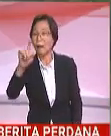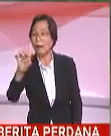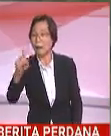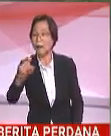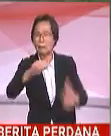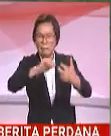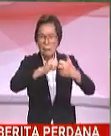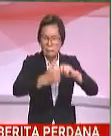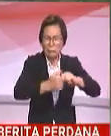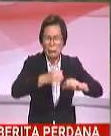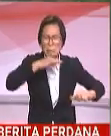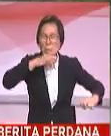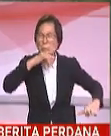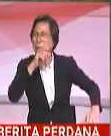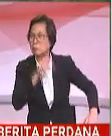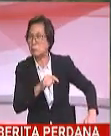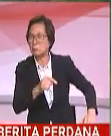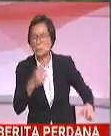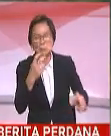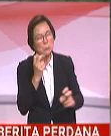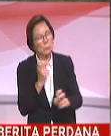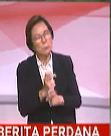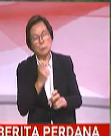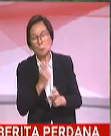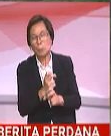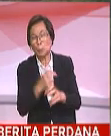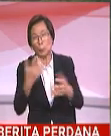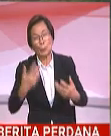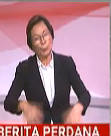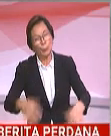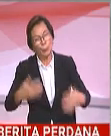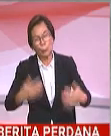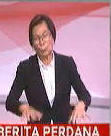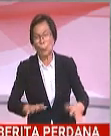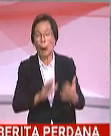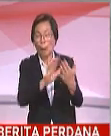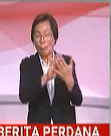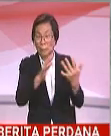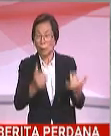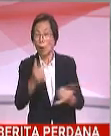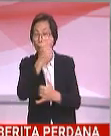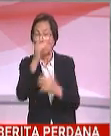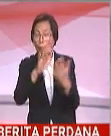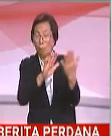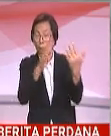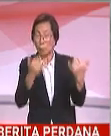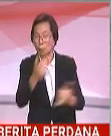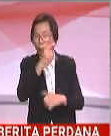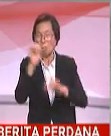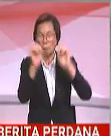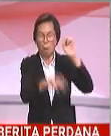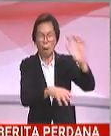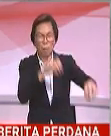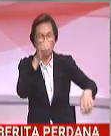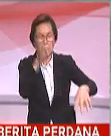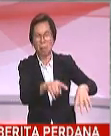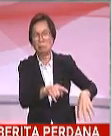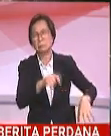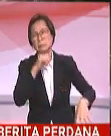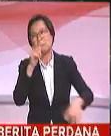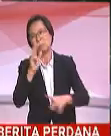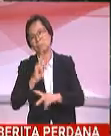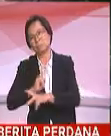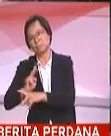isu pencemaran merupakan antara cabaran terbesar yang dihadapi pada masa ini ekoran pengurusan bahan buangan yang tidak